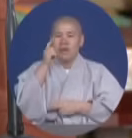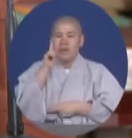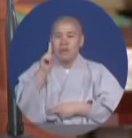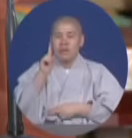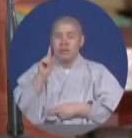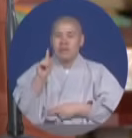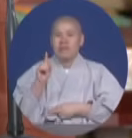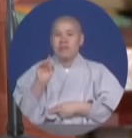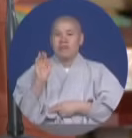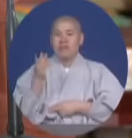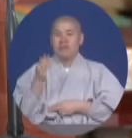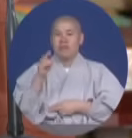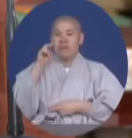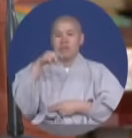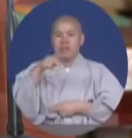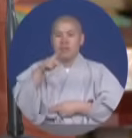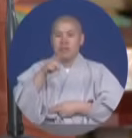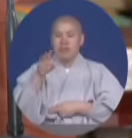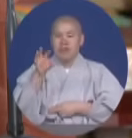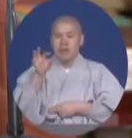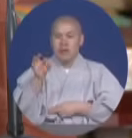무상례예요. 그리고